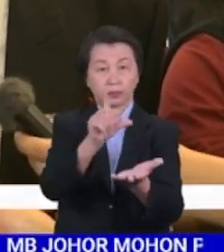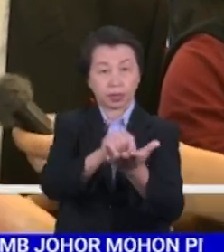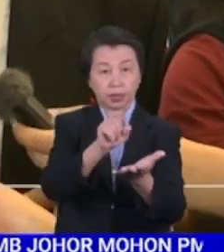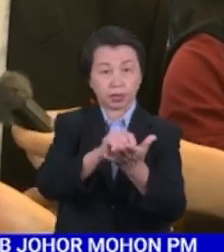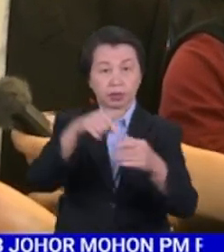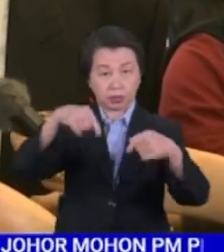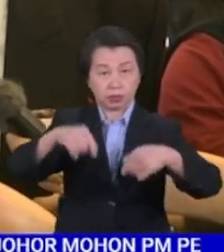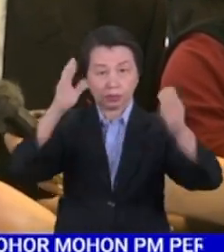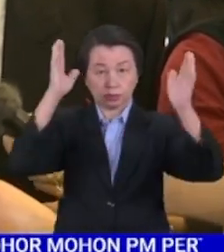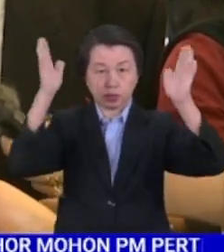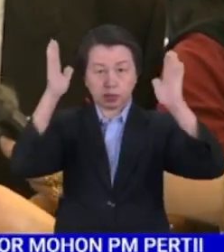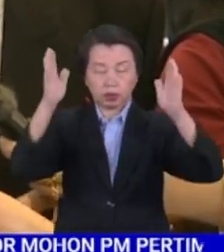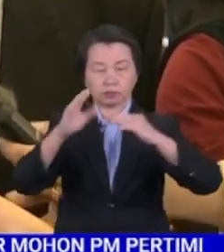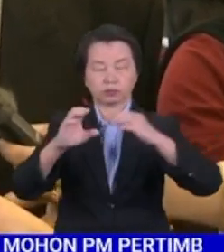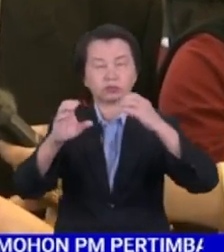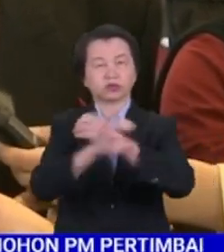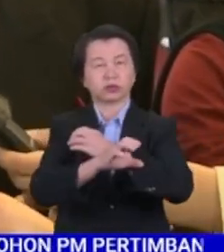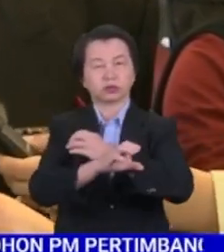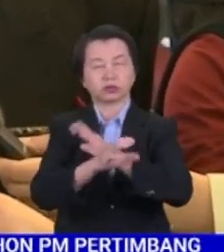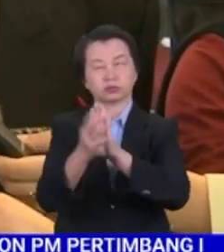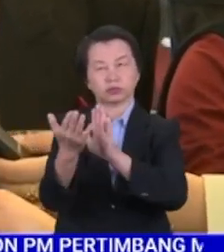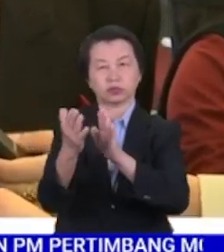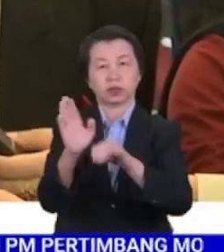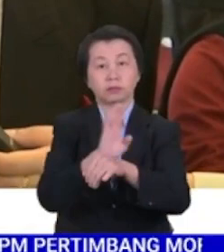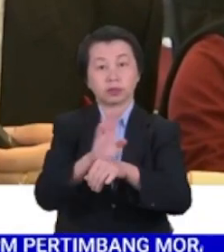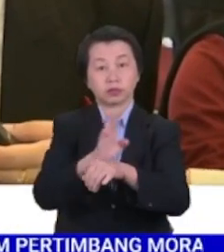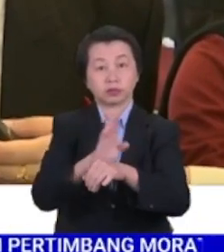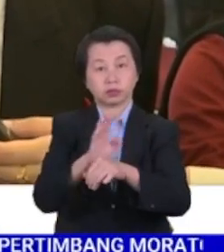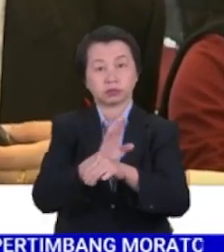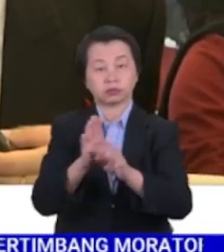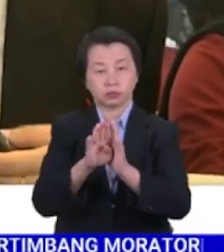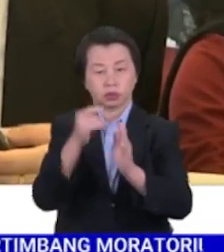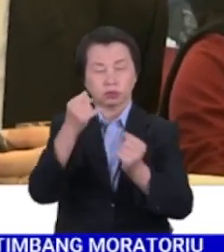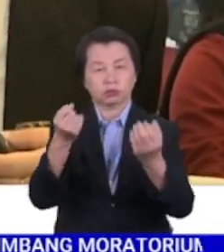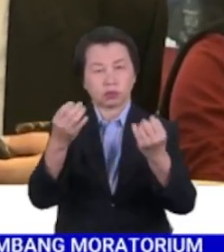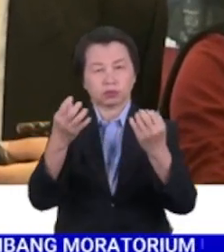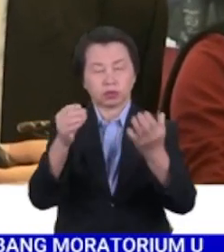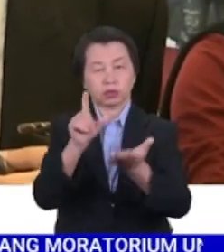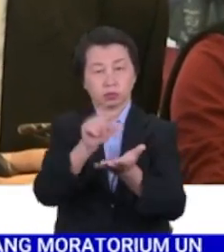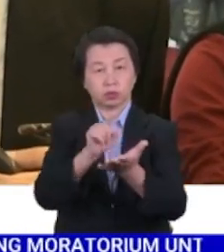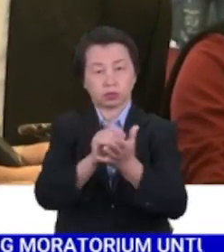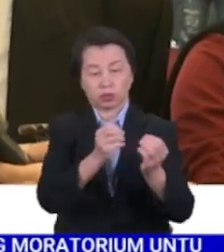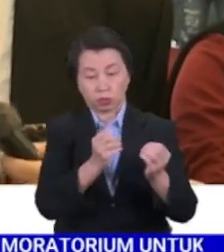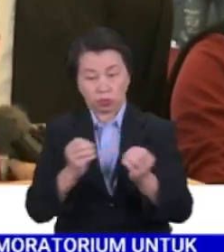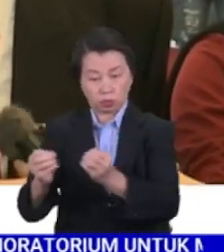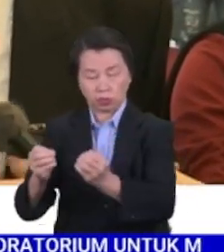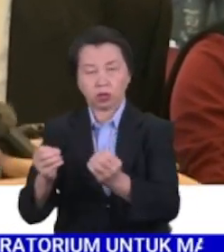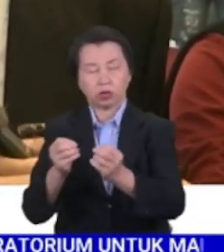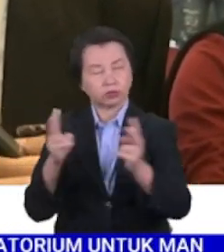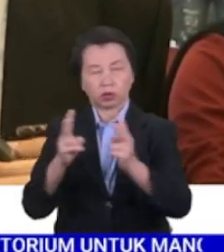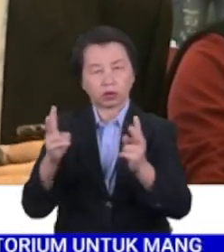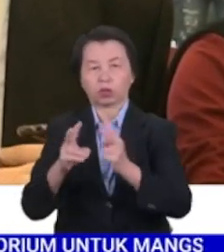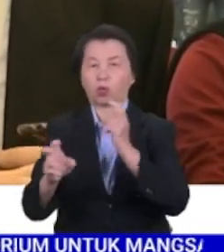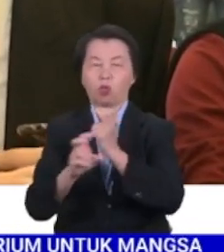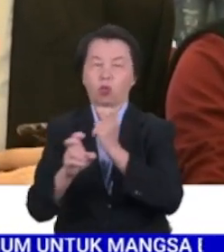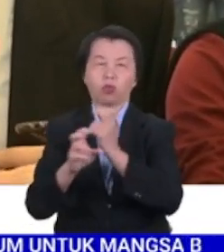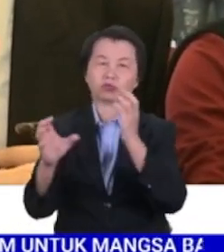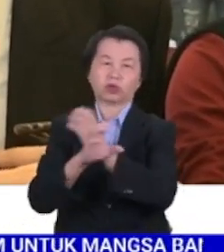Malaysia, cabaran yang dihadapi, business model for a lot of the media organizations tu sangat mencabar hari